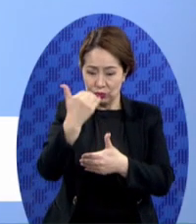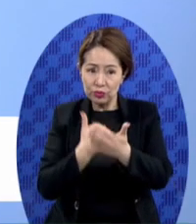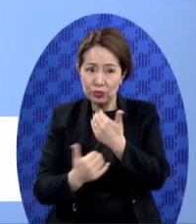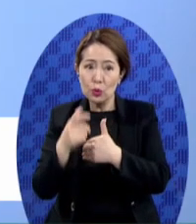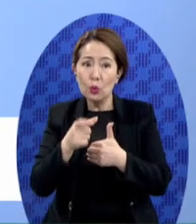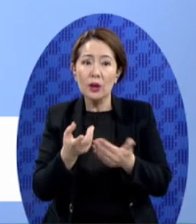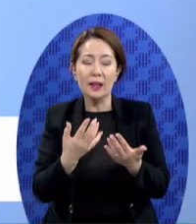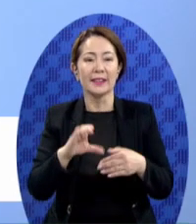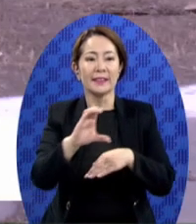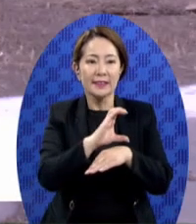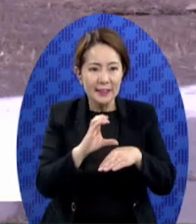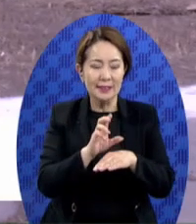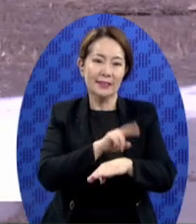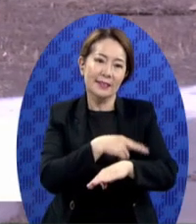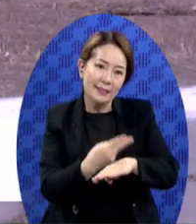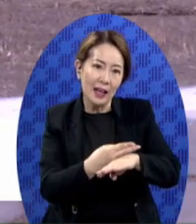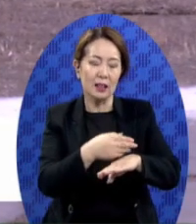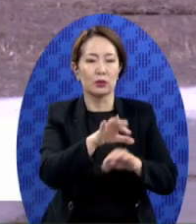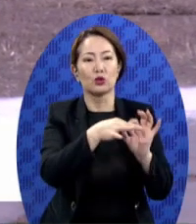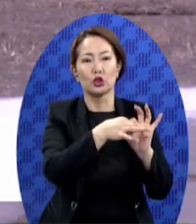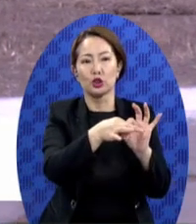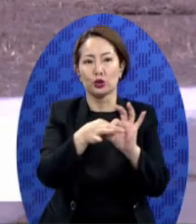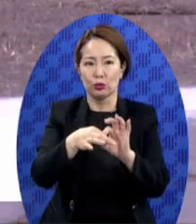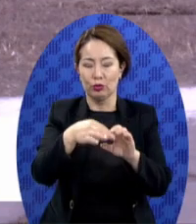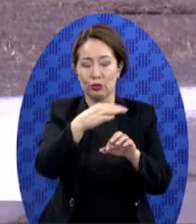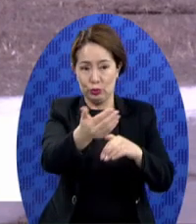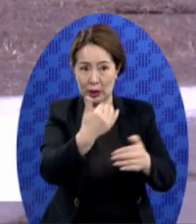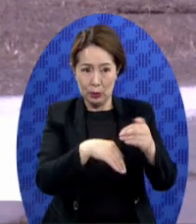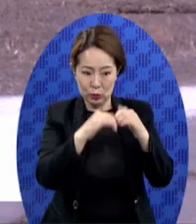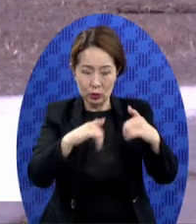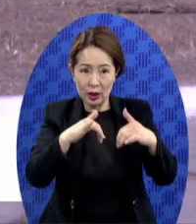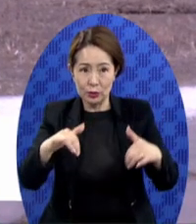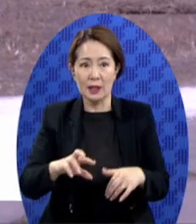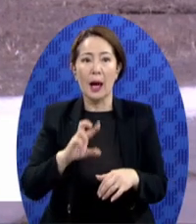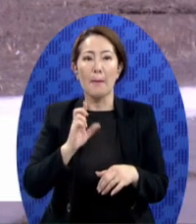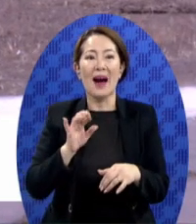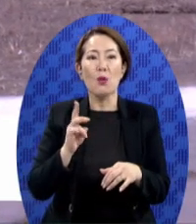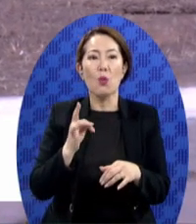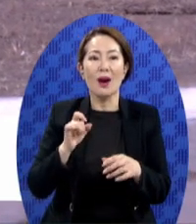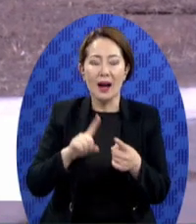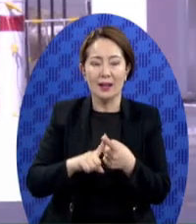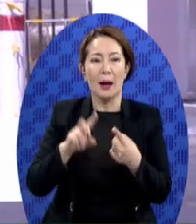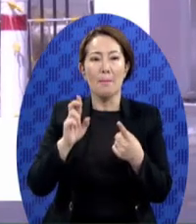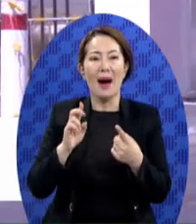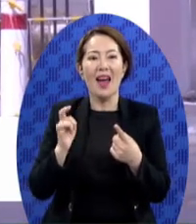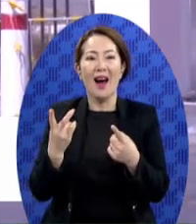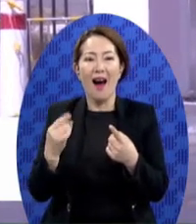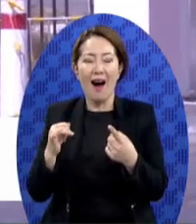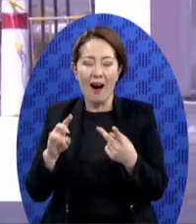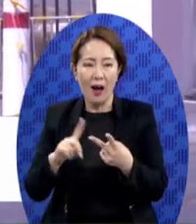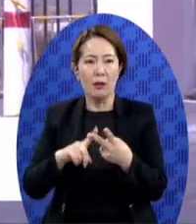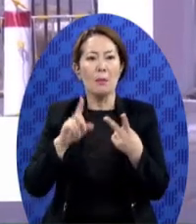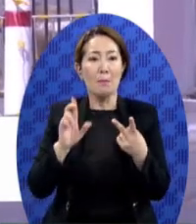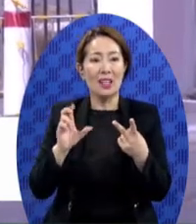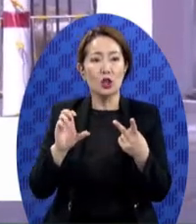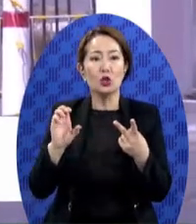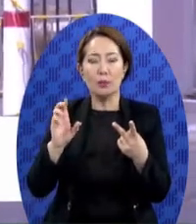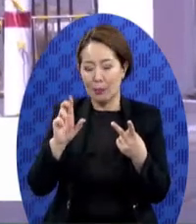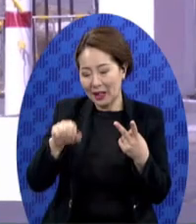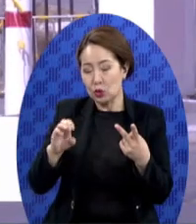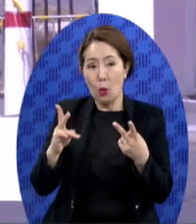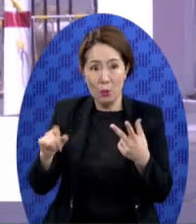аа. Өчигдөр хилээр орж ирсэн иргэдийг төмөр замаар татан авч Баян Буурал, Баян Хангай болон Батсүмбүрт Ахмадын сувлалд тусгаарлжээ. Гэсэн